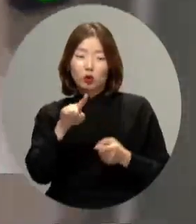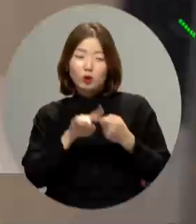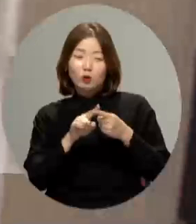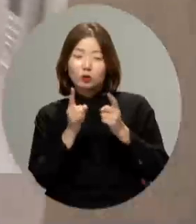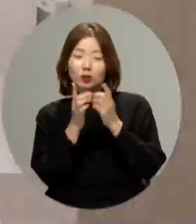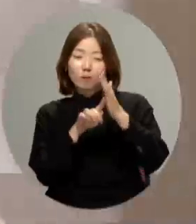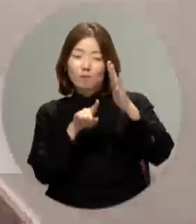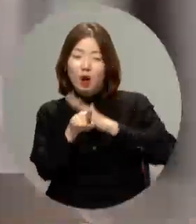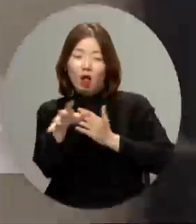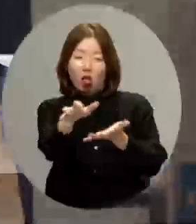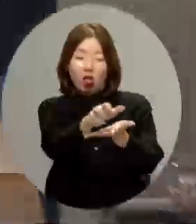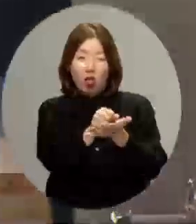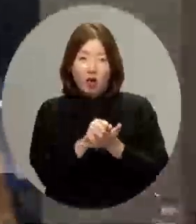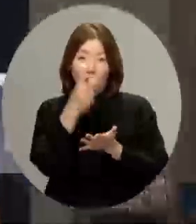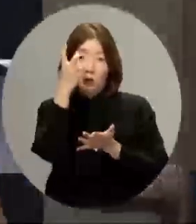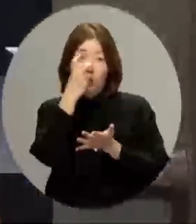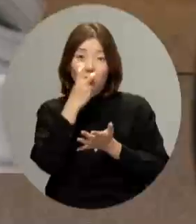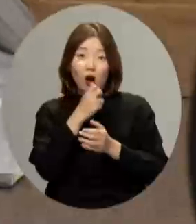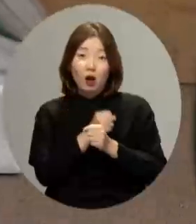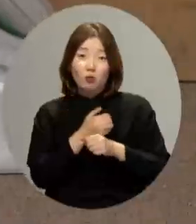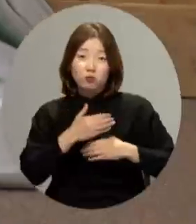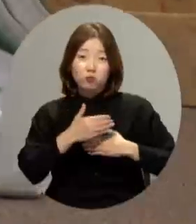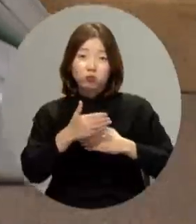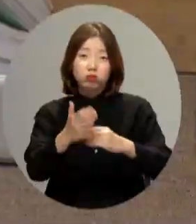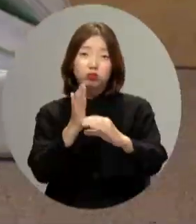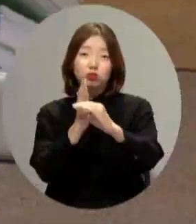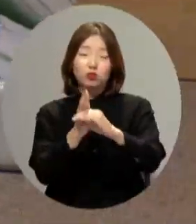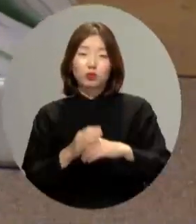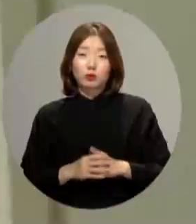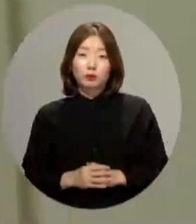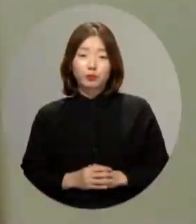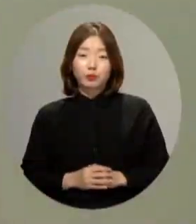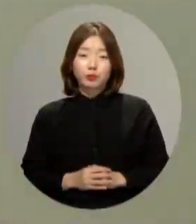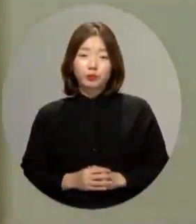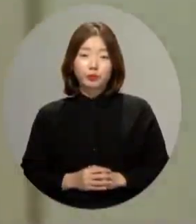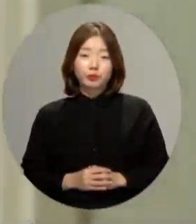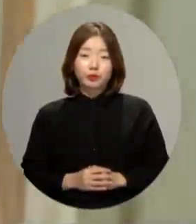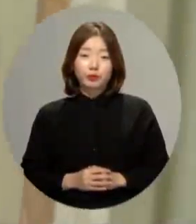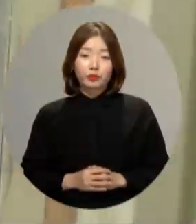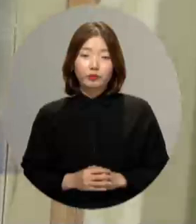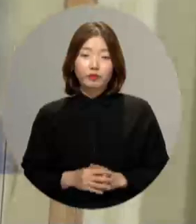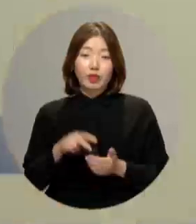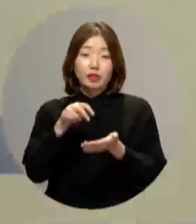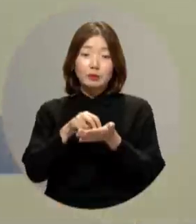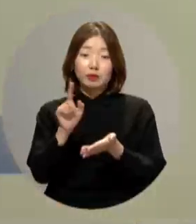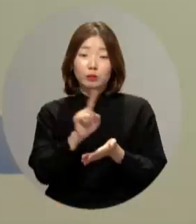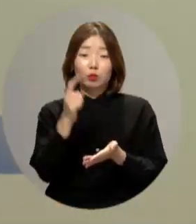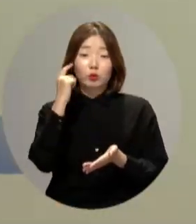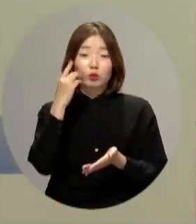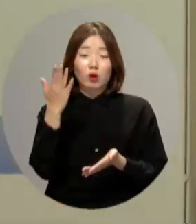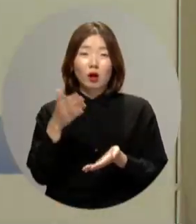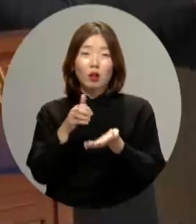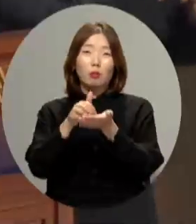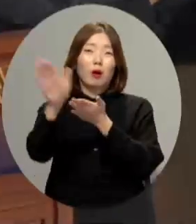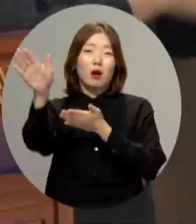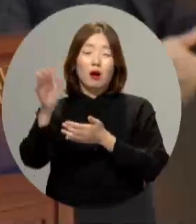압수수색이 진행되는 등 전방위적인 수사로 이어지고 있습니다. 한 말씀만 부탁드릴게요. 입장